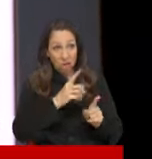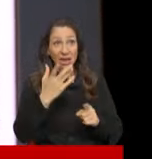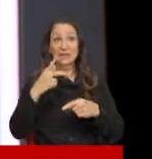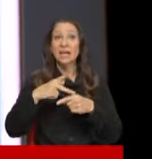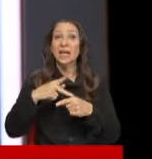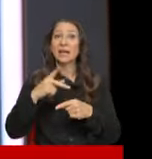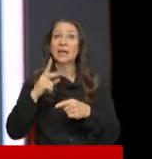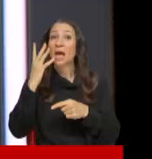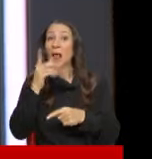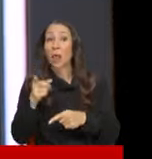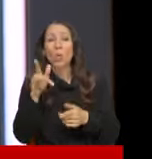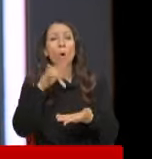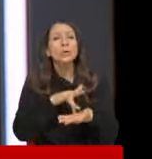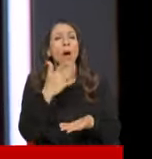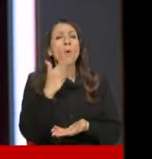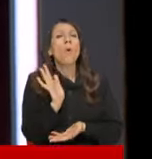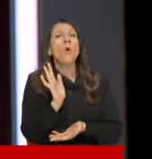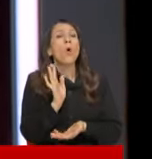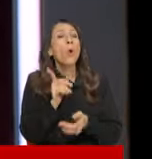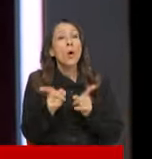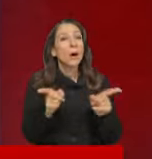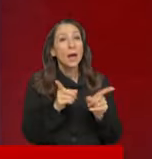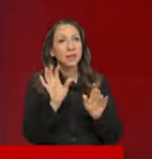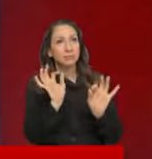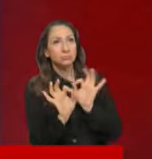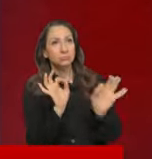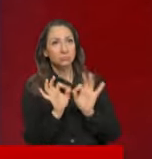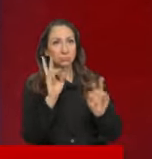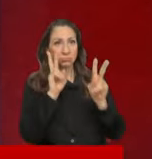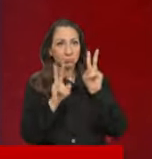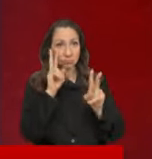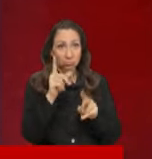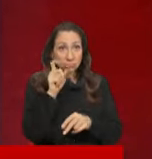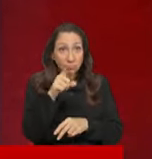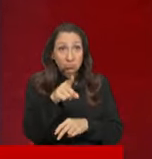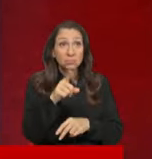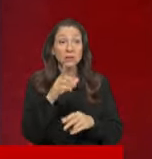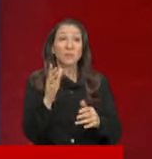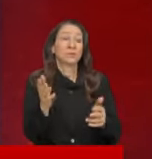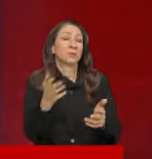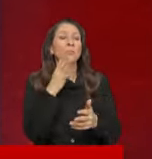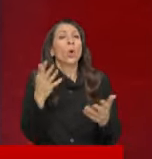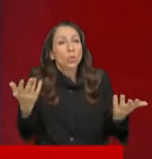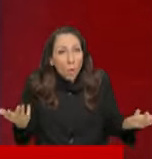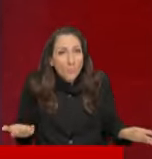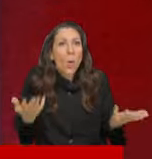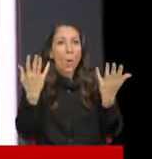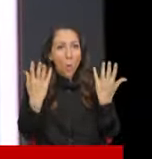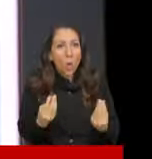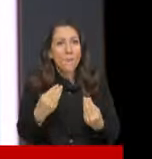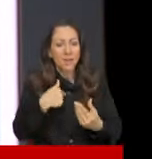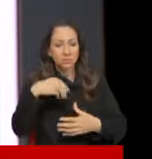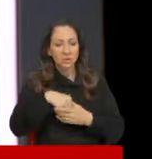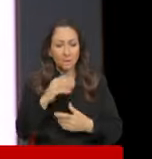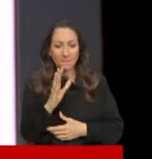Zeydan Karlar yönetecek Bunun ortası yok bu süreçte manipülasyonlar la da karşılaştınız mı ya da ne bileyim ş Gayet tabii oluyor yani Yani